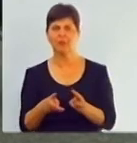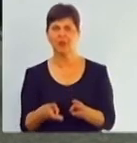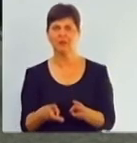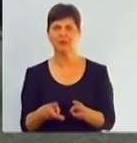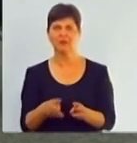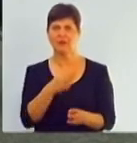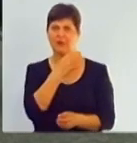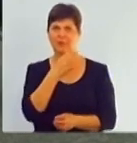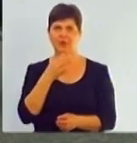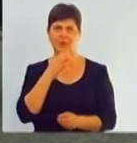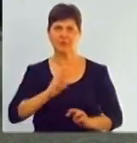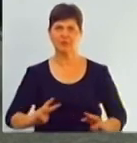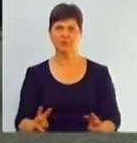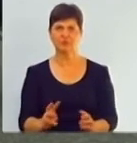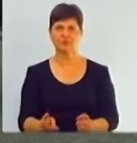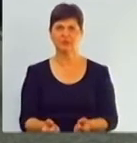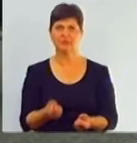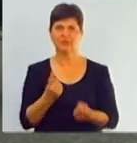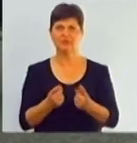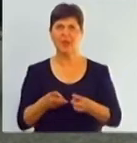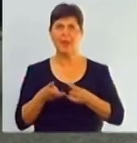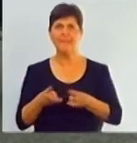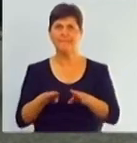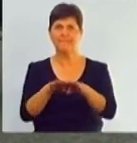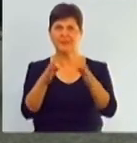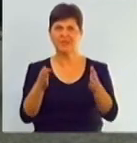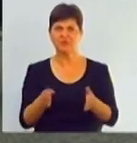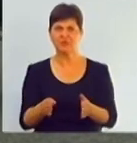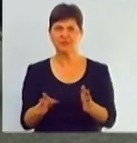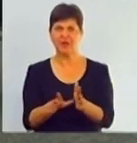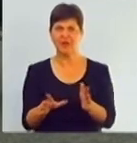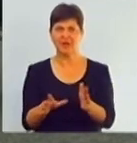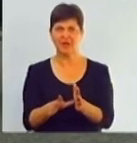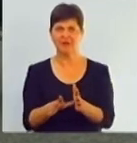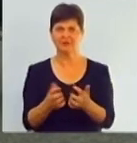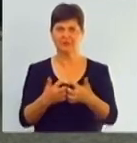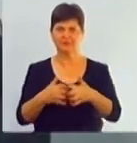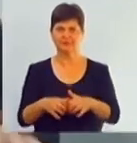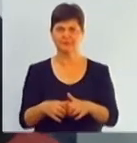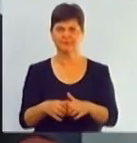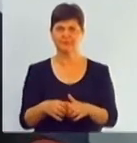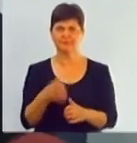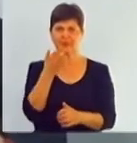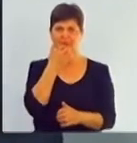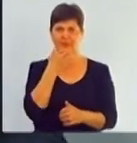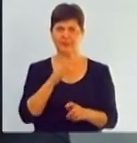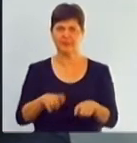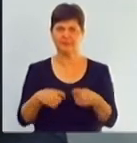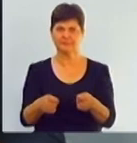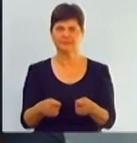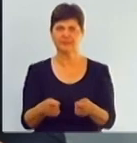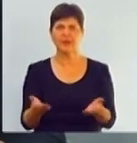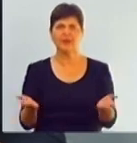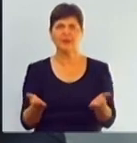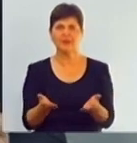багато пожеж виникає від пічного опалення і від електропобутових нагрівальних приладів. Скажіть, будь ласка, які